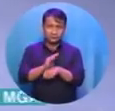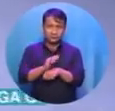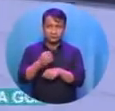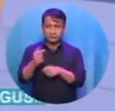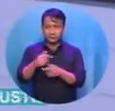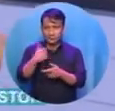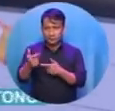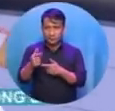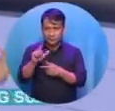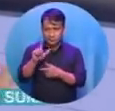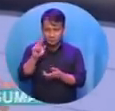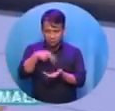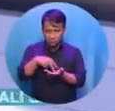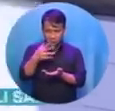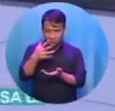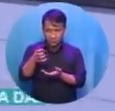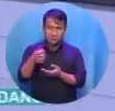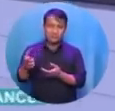load. 2,500 to.